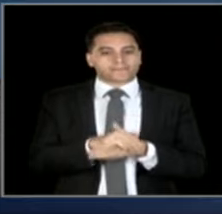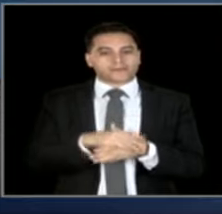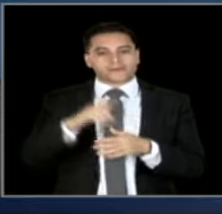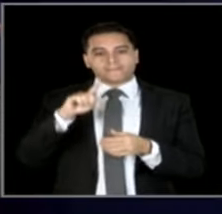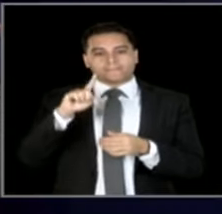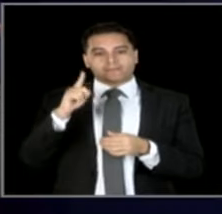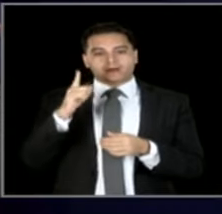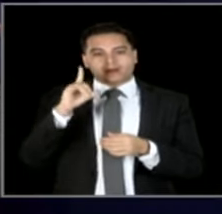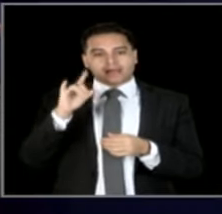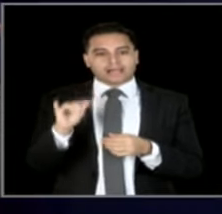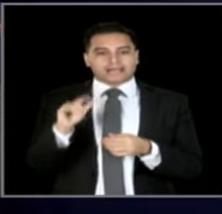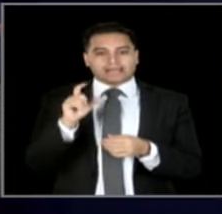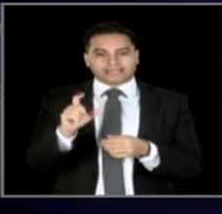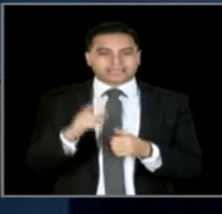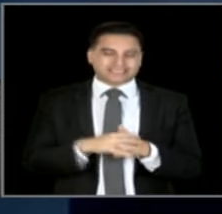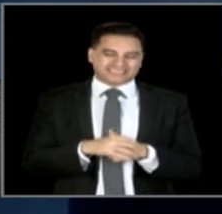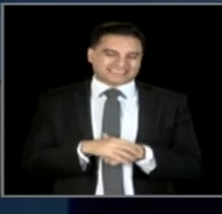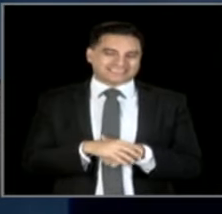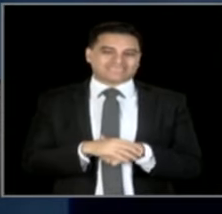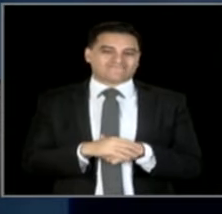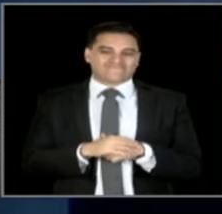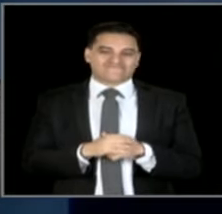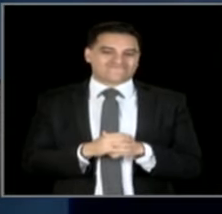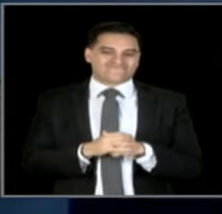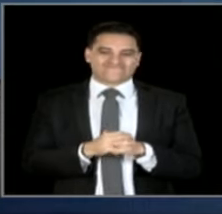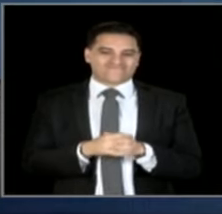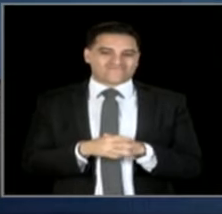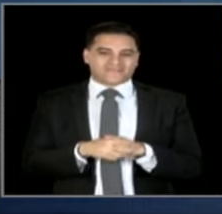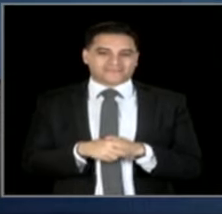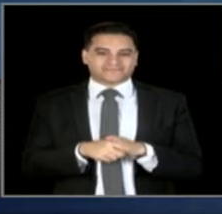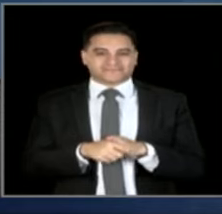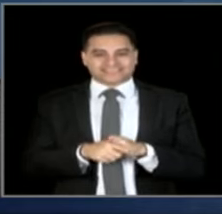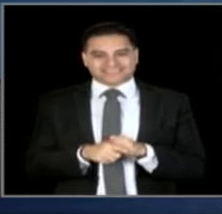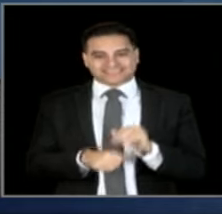برلين. اسهل من كده بكتير. لندن.